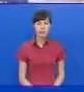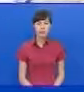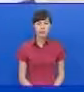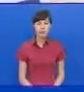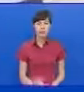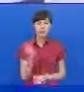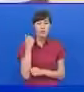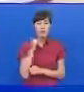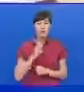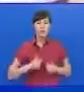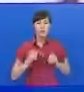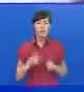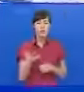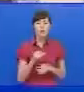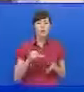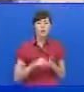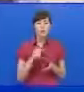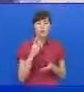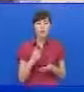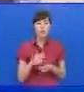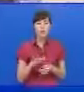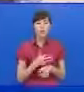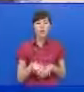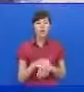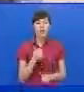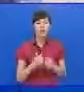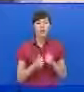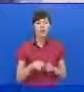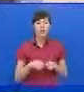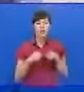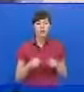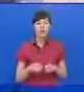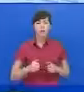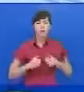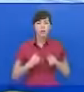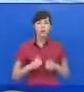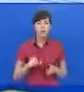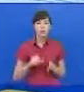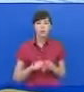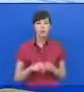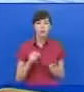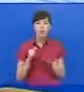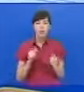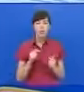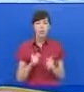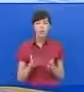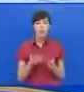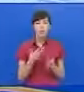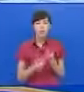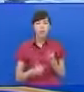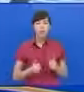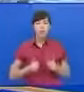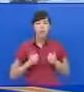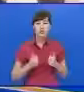Жеңіске деген жігер барлық қатысушыдан байқалады. Халықаралық додада топ жару үшін үміткерлер барын салды. Қарсыласын қапы қалдырып, ұрымтал тұсты